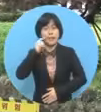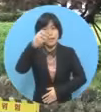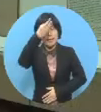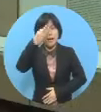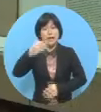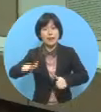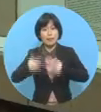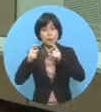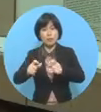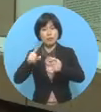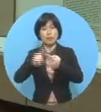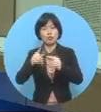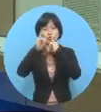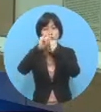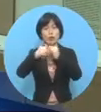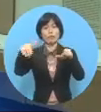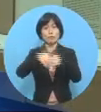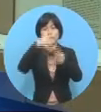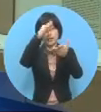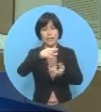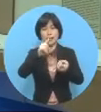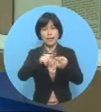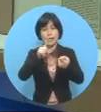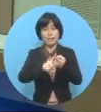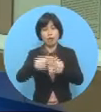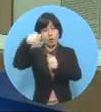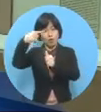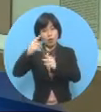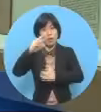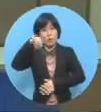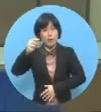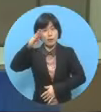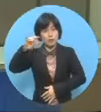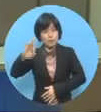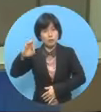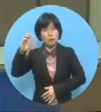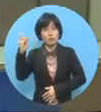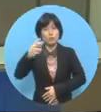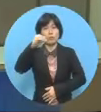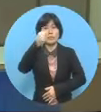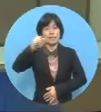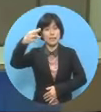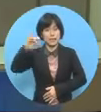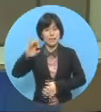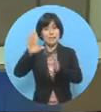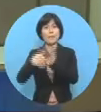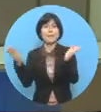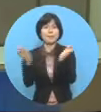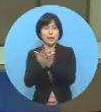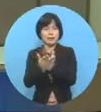있는 예향 남도의 우수한 문화예술 유산을 웰빙과 힐링의 새로운 시대적 조류에